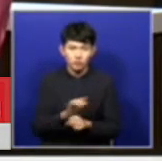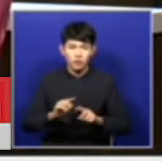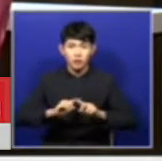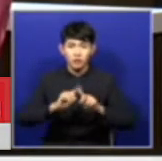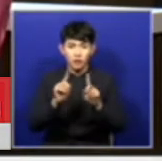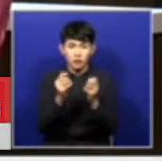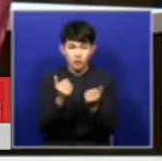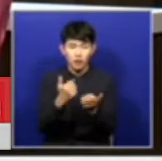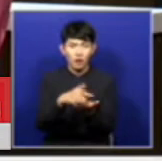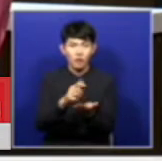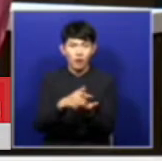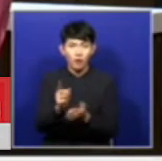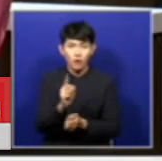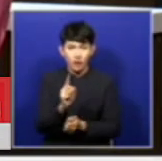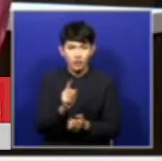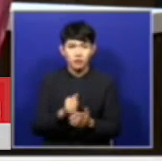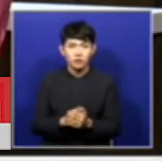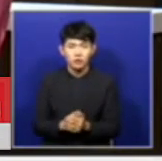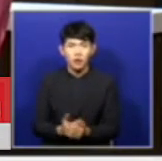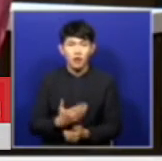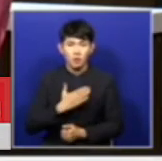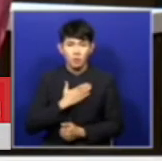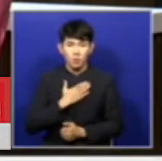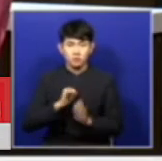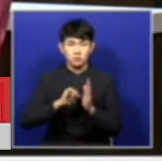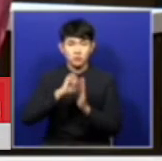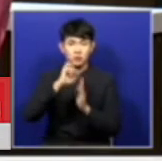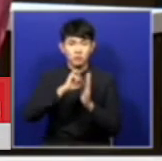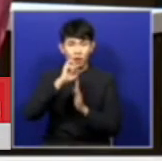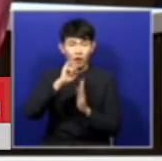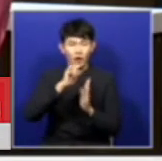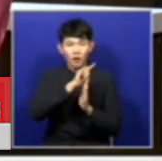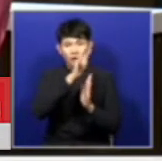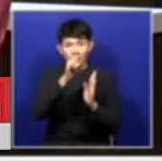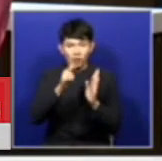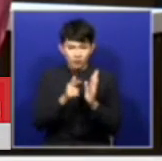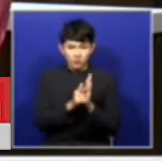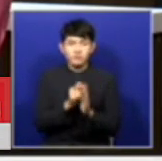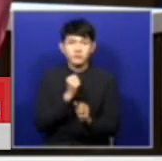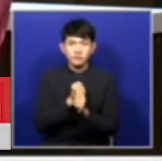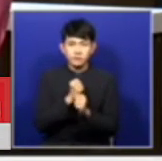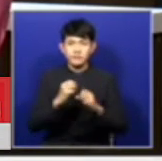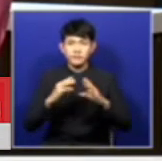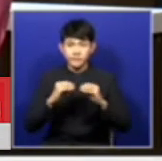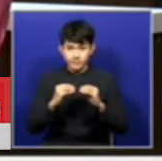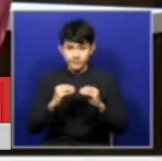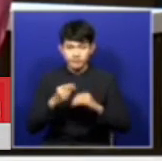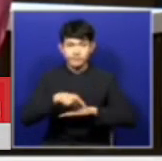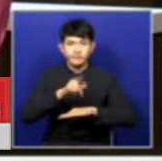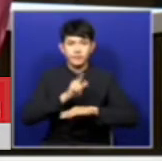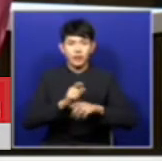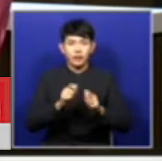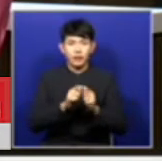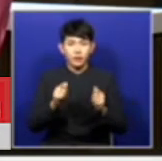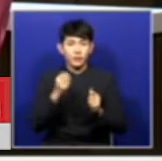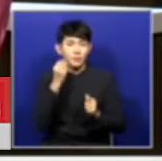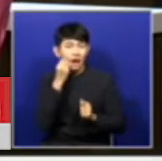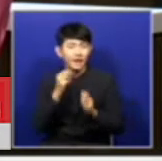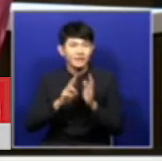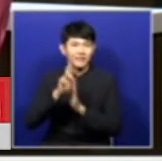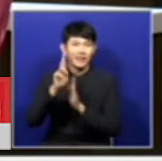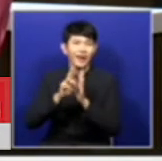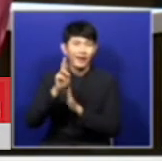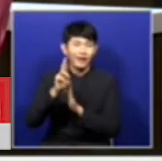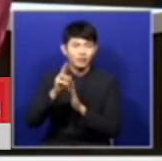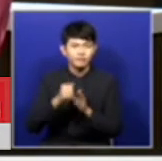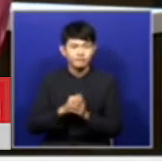องเรียนด้วยความเคารพครับผมเองมาจากจังหวัดเชียงใหม่มาจากภาคเหนือท่านประธานอนุนะครับท่านอยู่เชียงรายนะครับเร